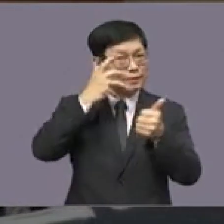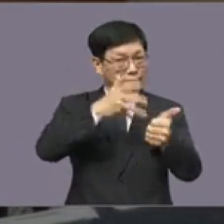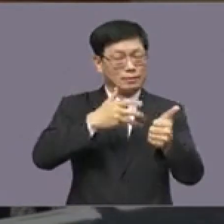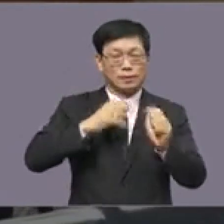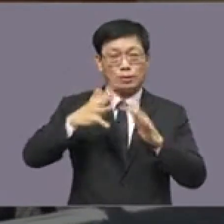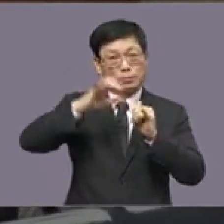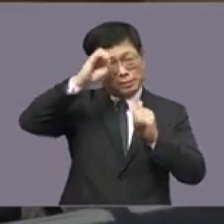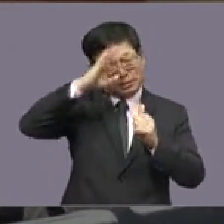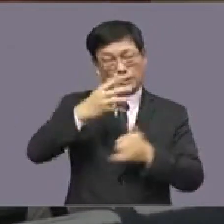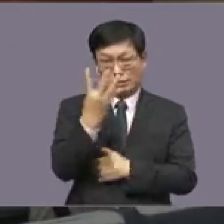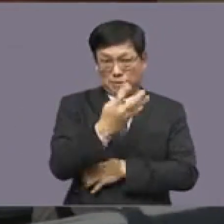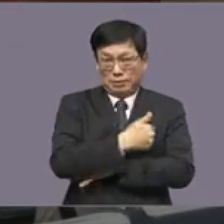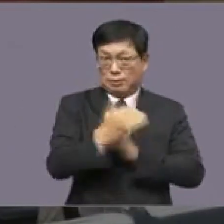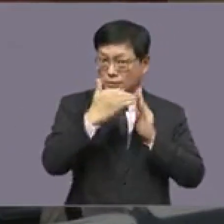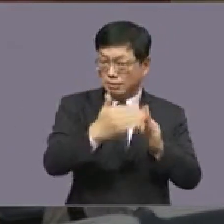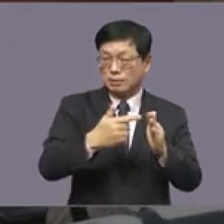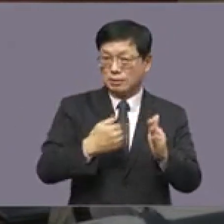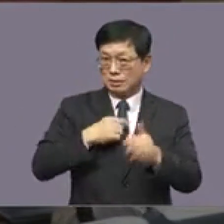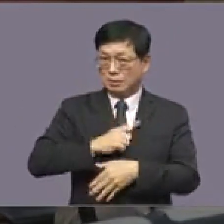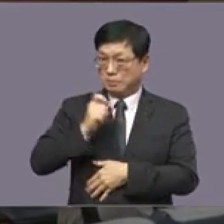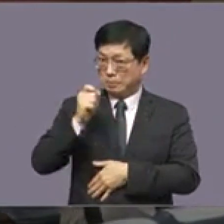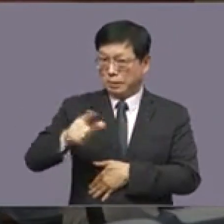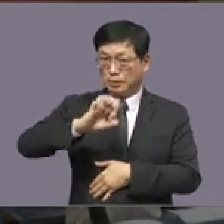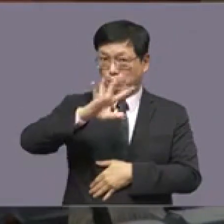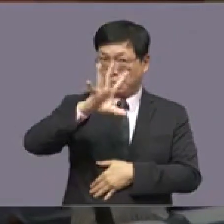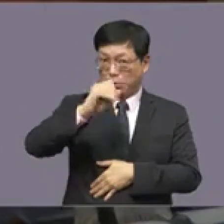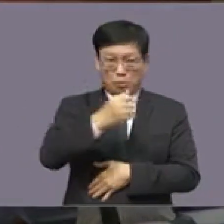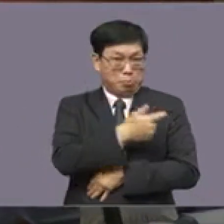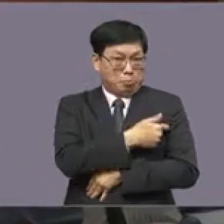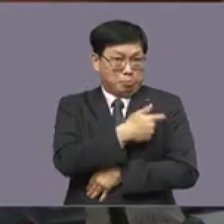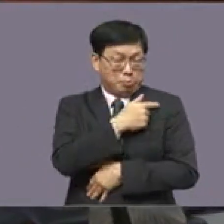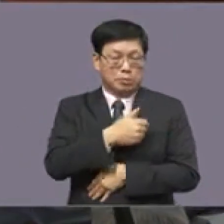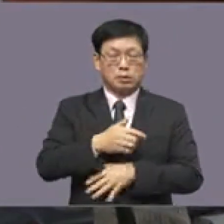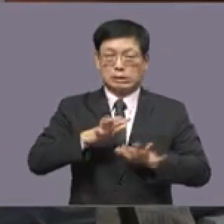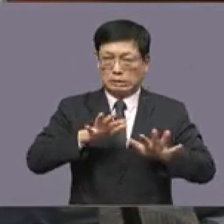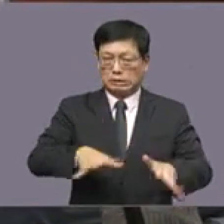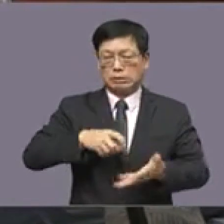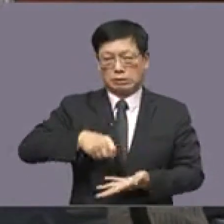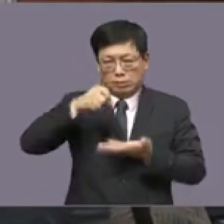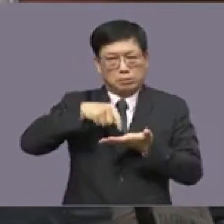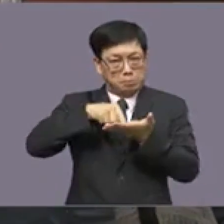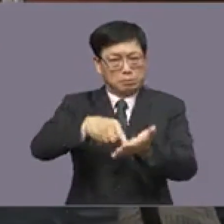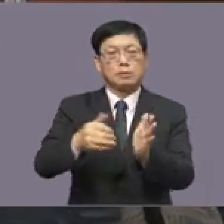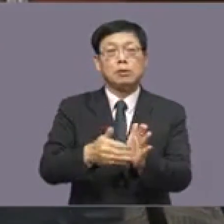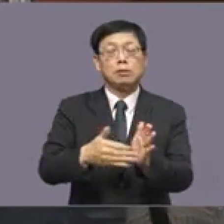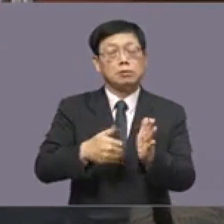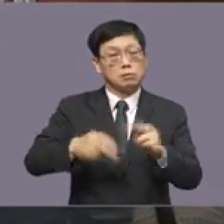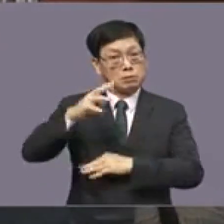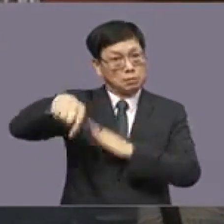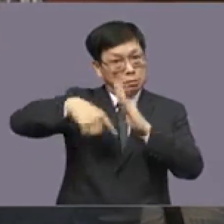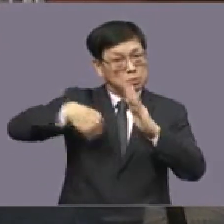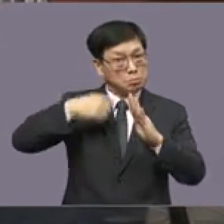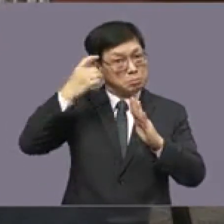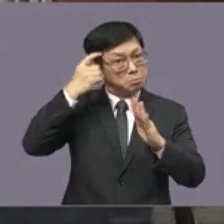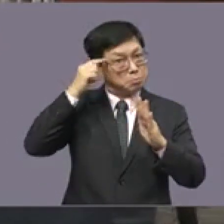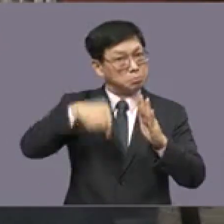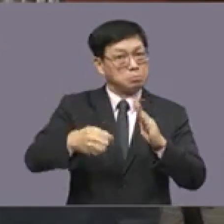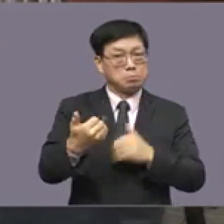国民党与四个执政县市打算洽购500万剂的疫苗，那目前已提出申请，请问行政院这边怎么